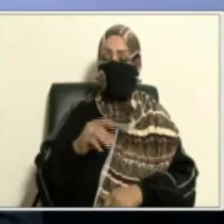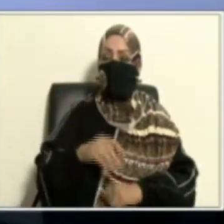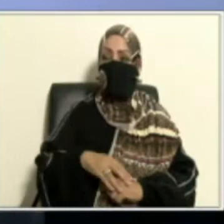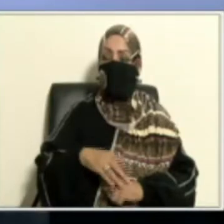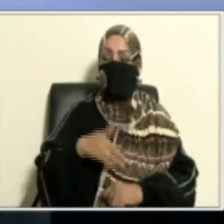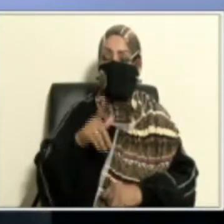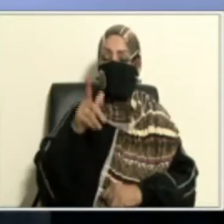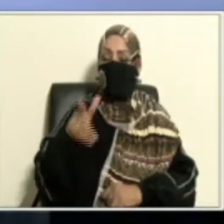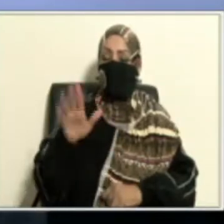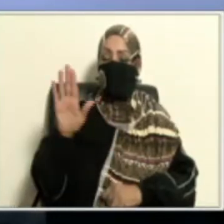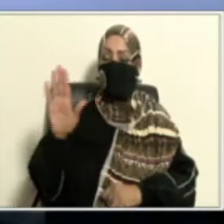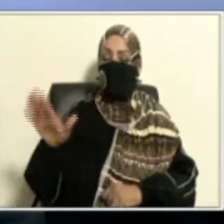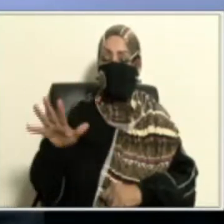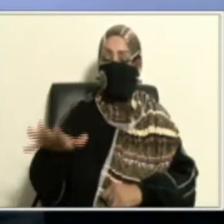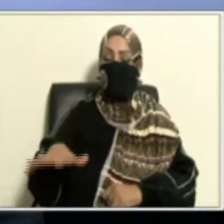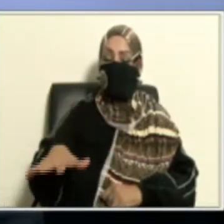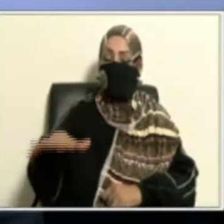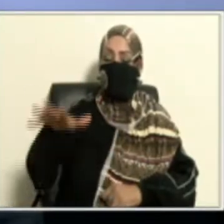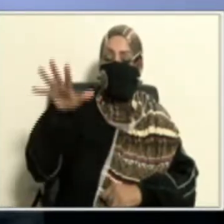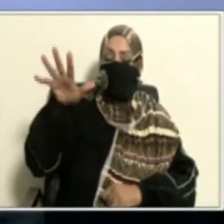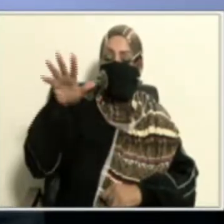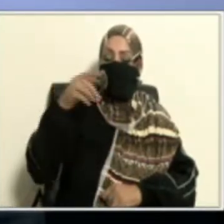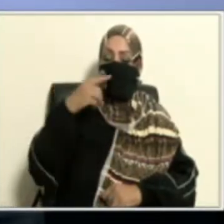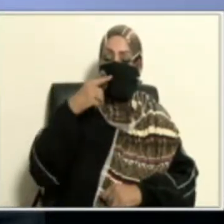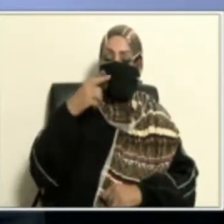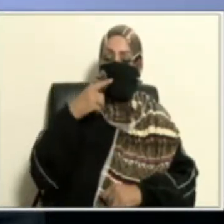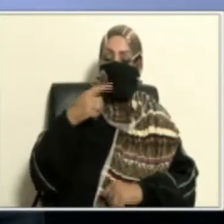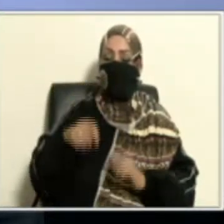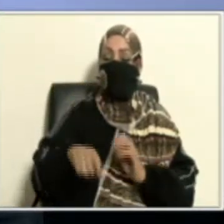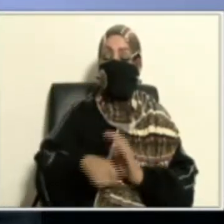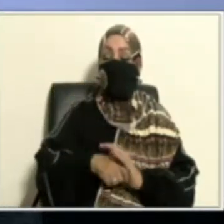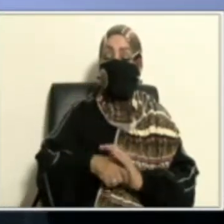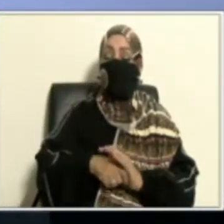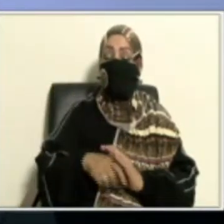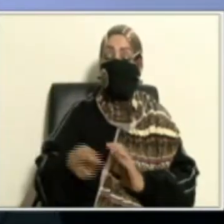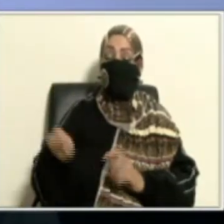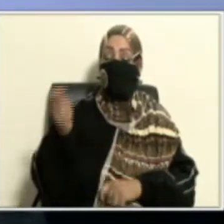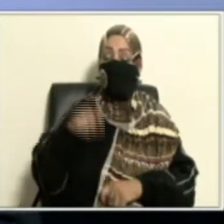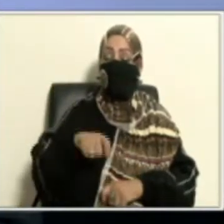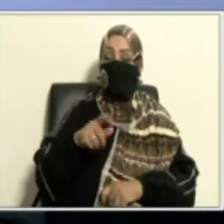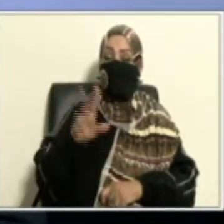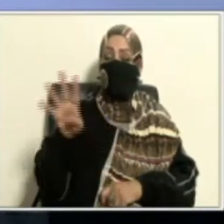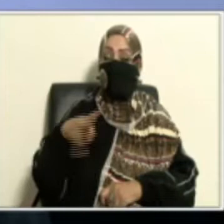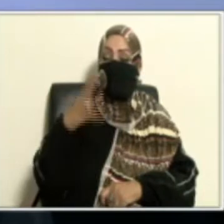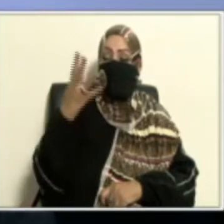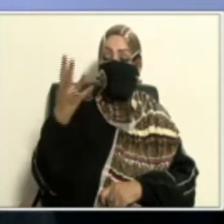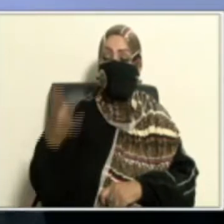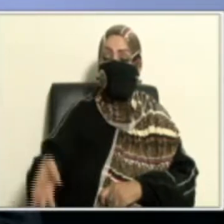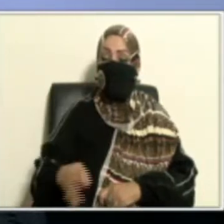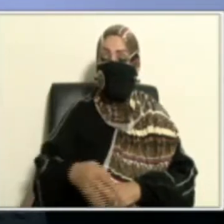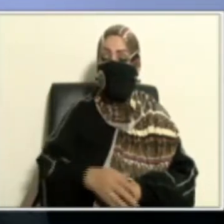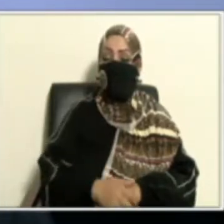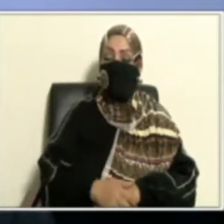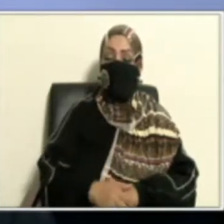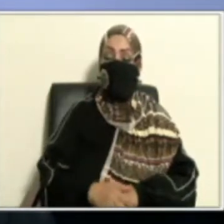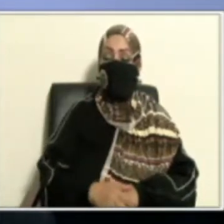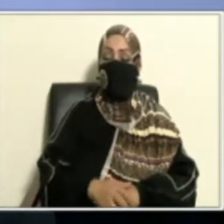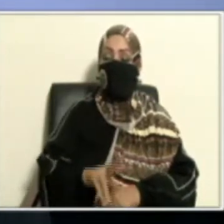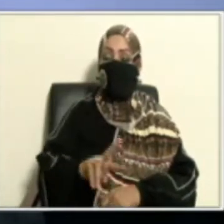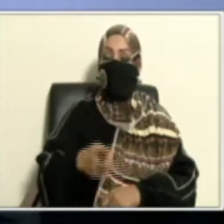أو تحايلا صريحا على الربا. فالحل في هذه المسألة أن تأخذ الأتات ولا تأخذ السيارة